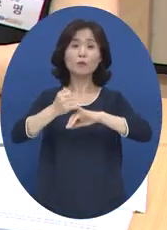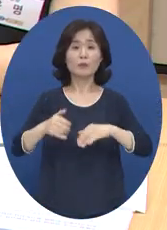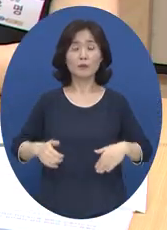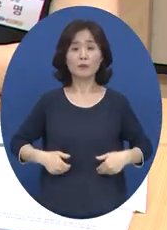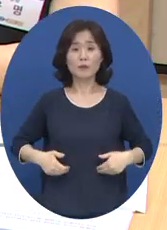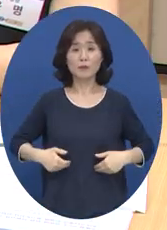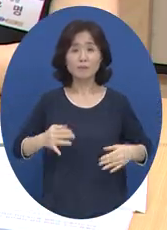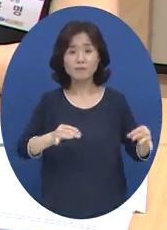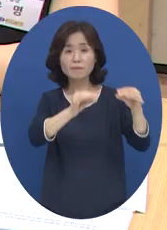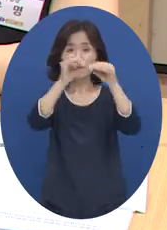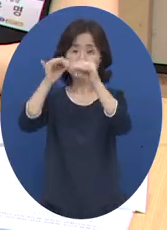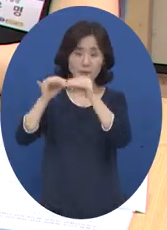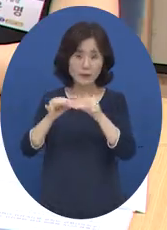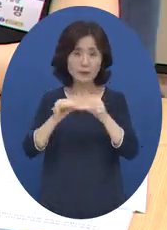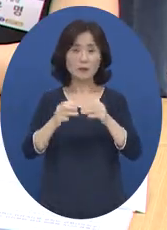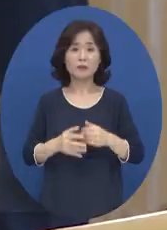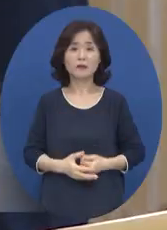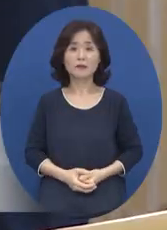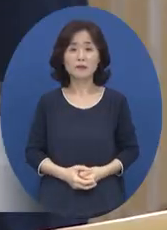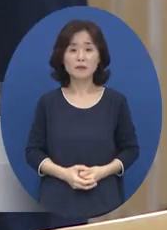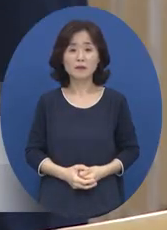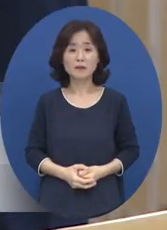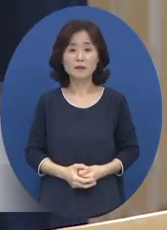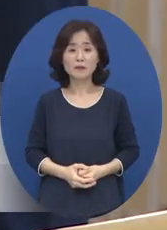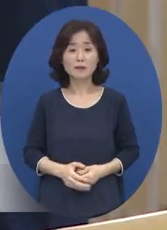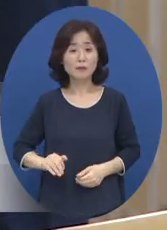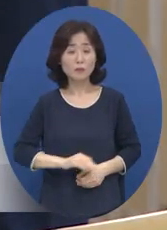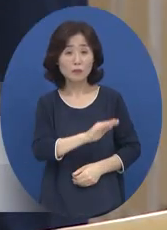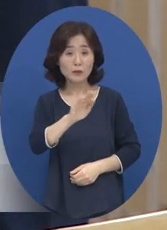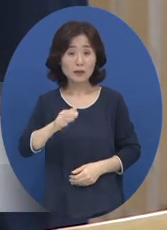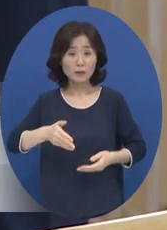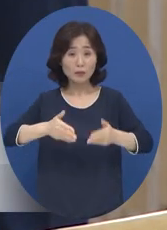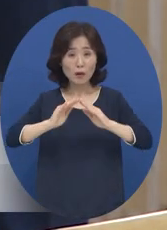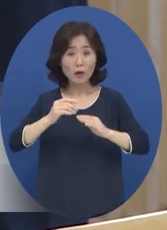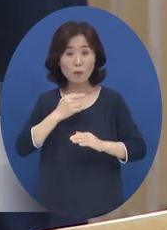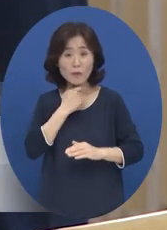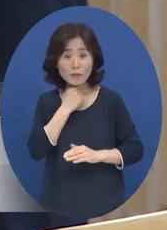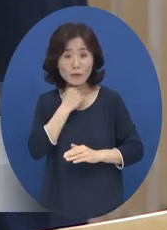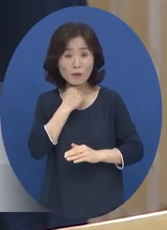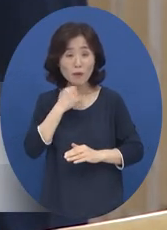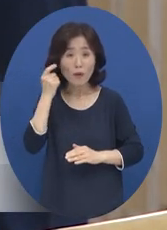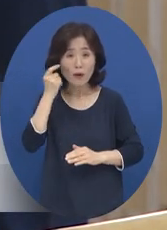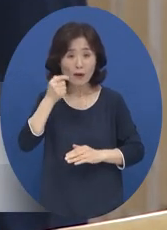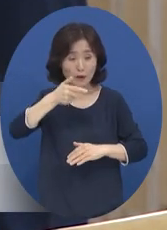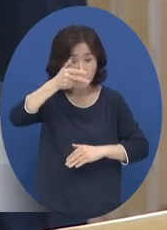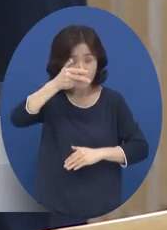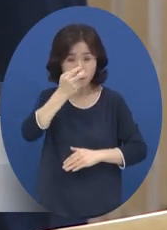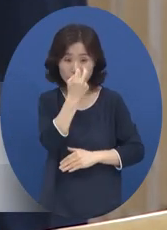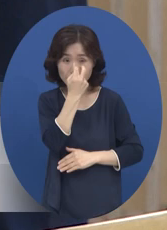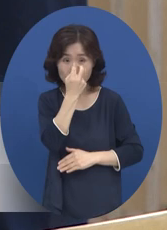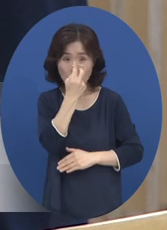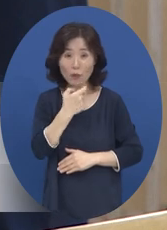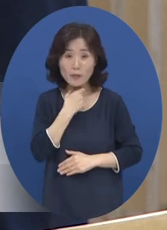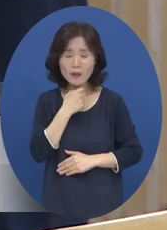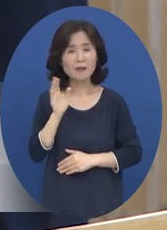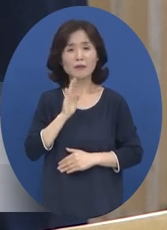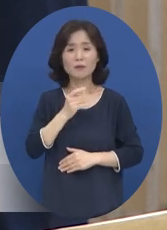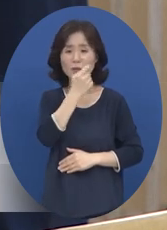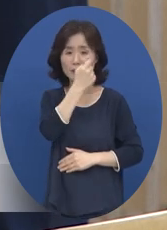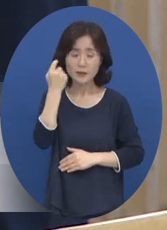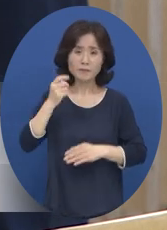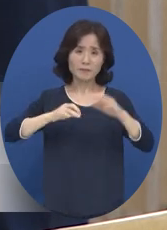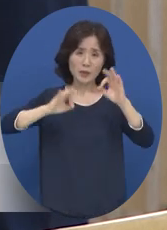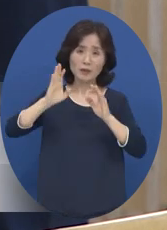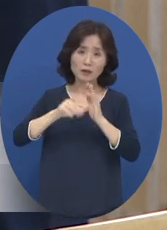조치라며 한 목소리를 냈습니다. 우리가 이 감시를 위해서 이걸 설치하자는 게 아니에요. 확인하고 알고 싶은